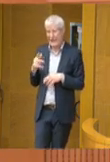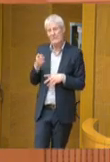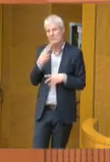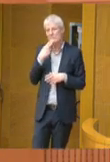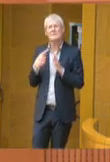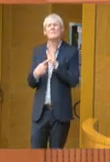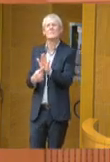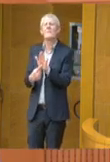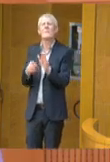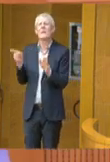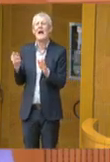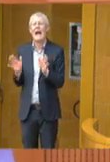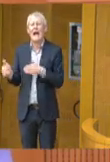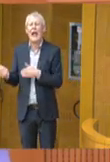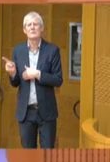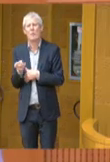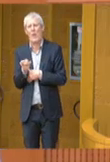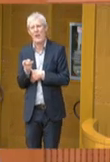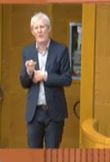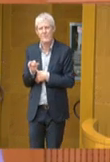Senti, presentati. Che classe fai?